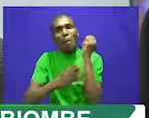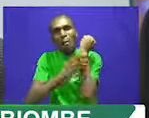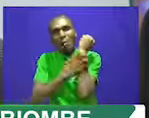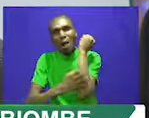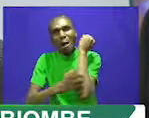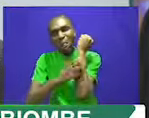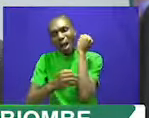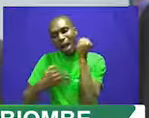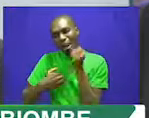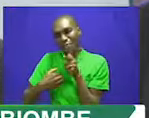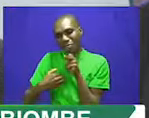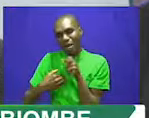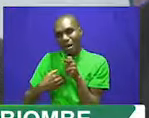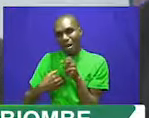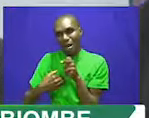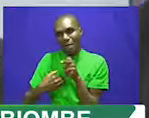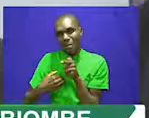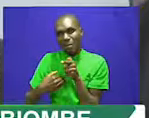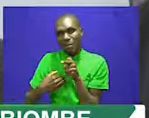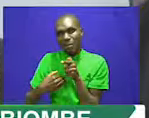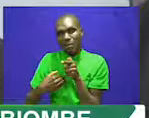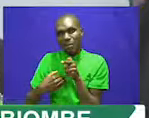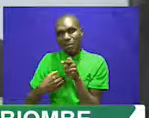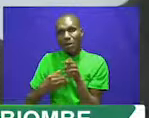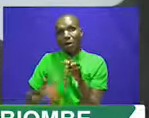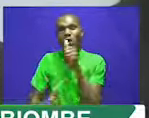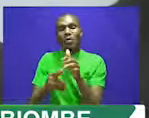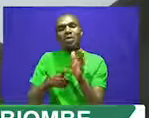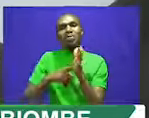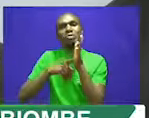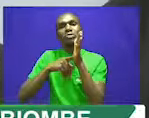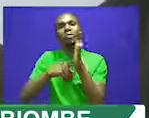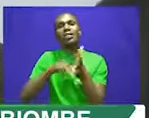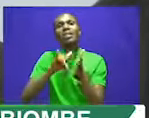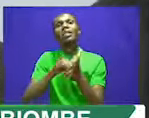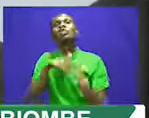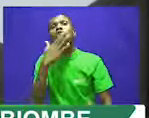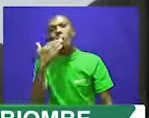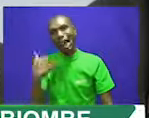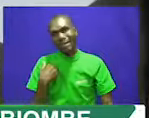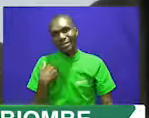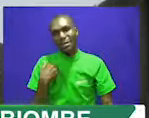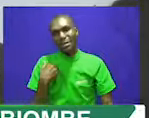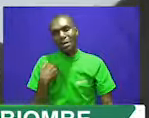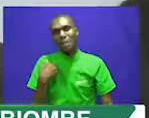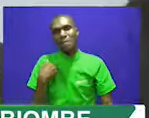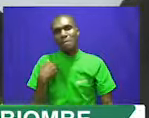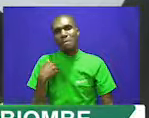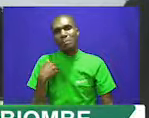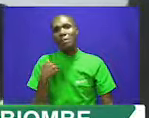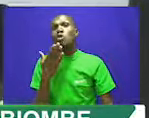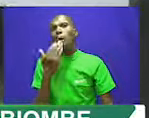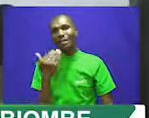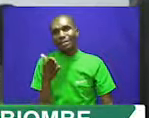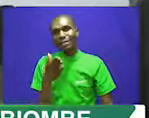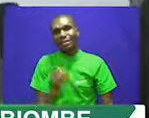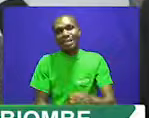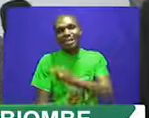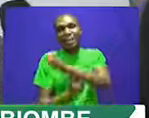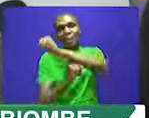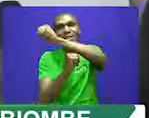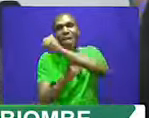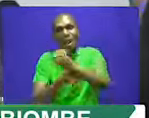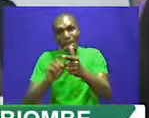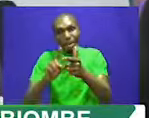rasi county yaito. Obuo koro kingamba tageti go simba watu uko kanio konino buo siwa. Lakini tawati antu baito